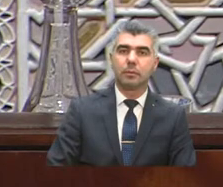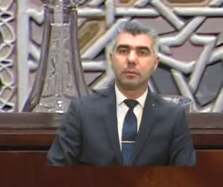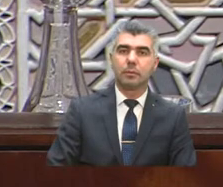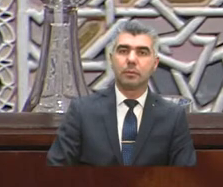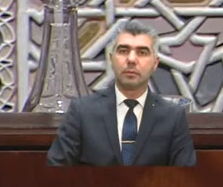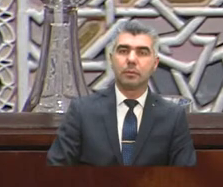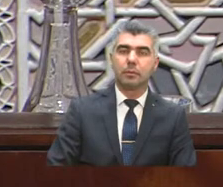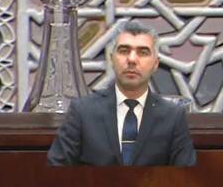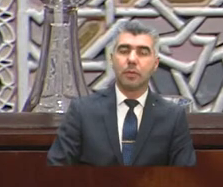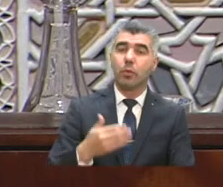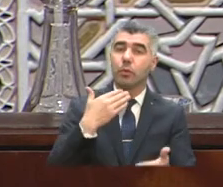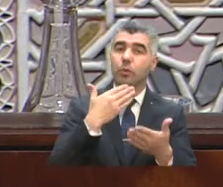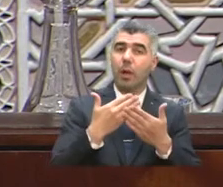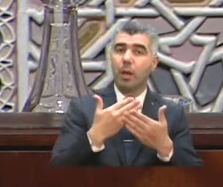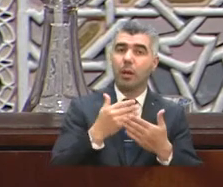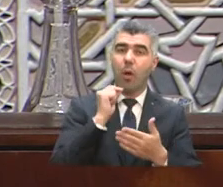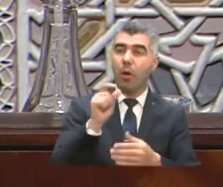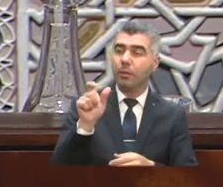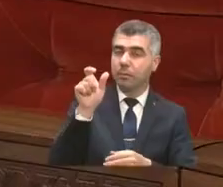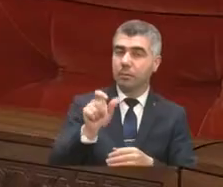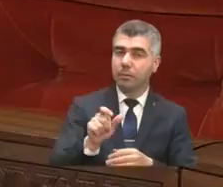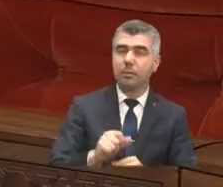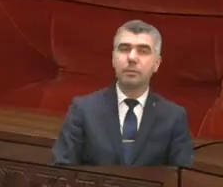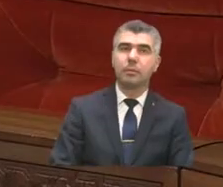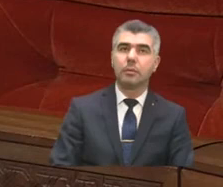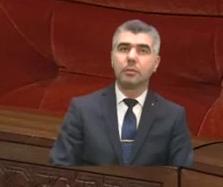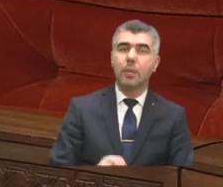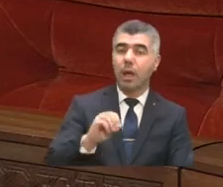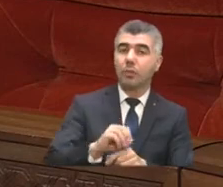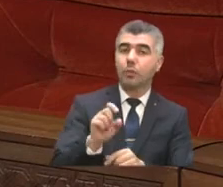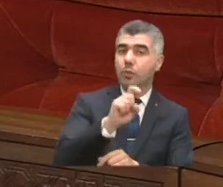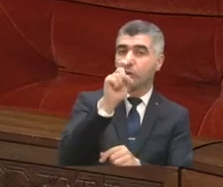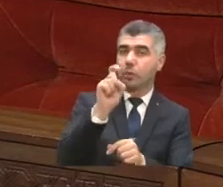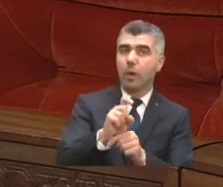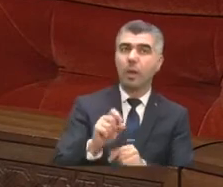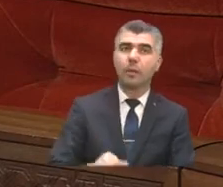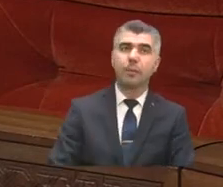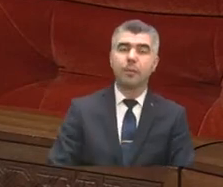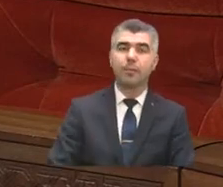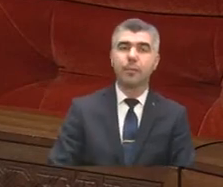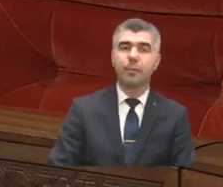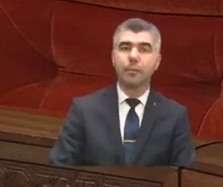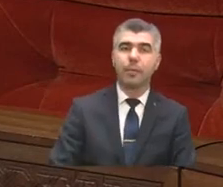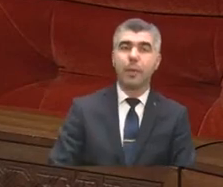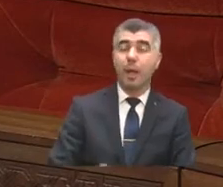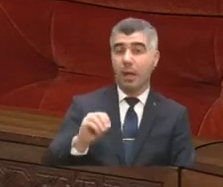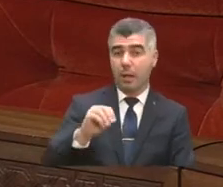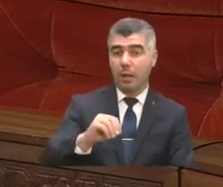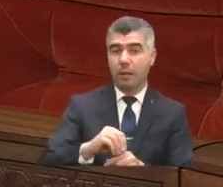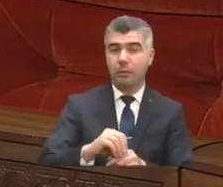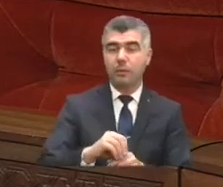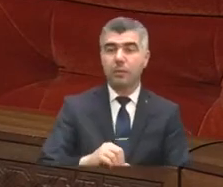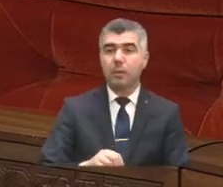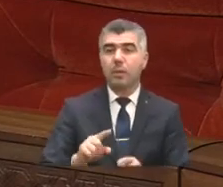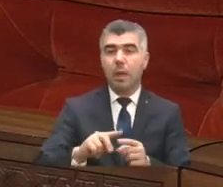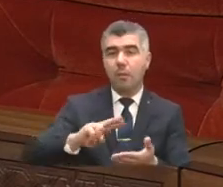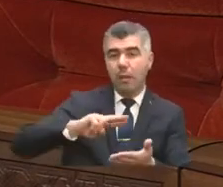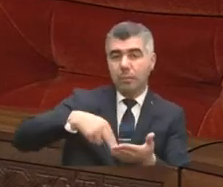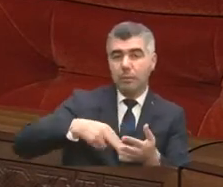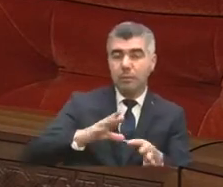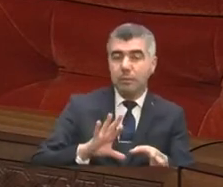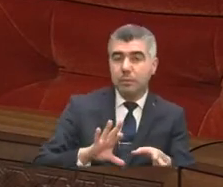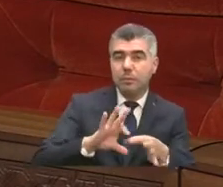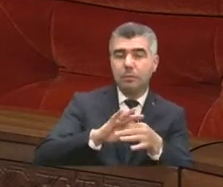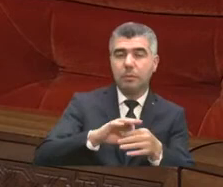العفو، شكرا جزيلا سيد النائب المحترم على هذا السؤال. هذا نذكر عود بانه بعد التوقيع على اتفاق